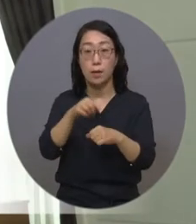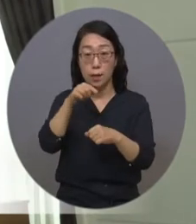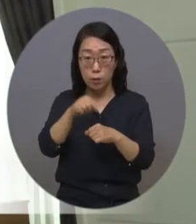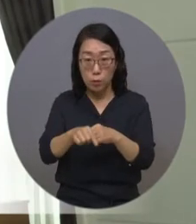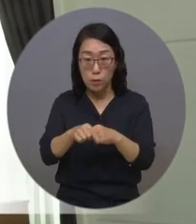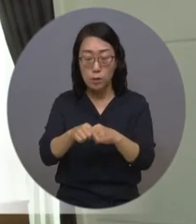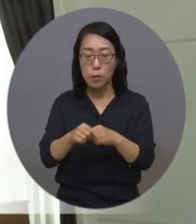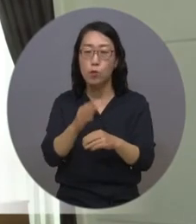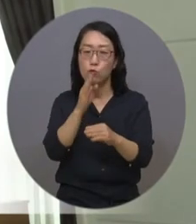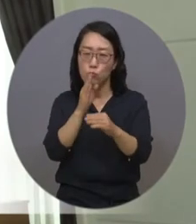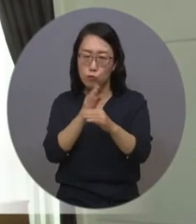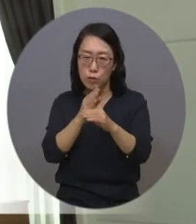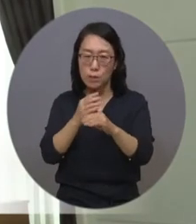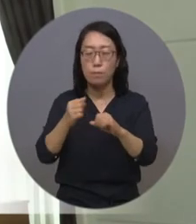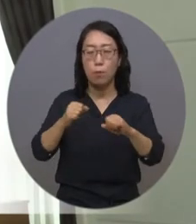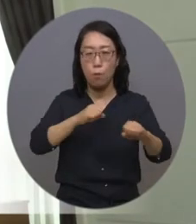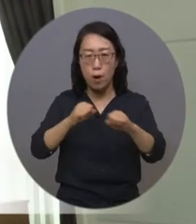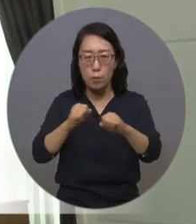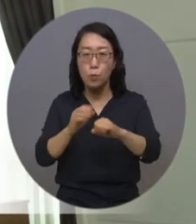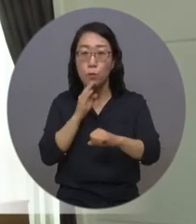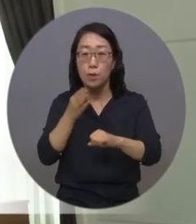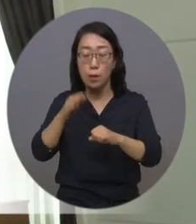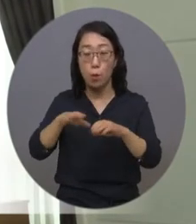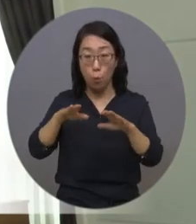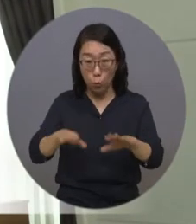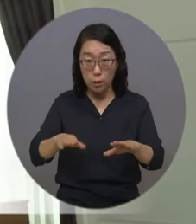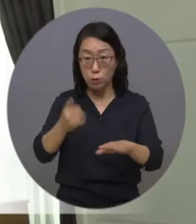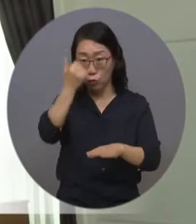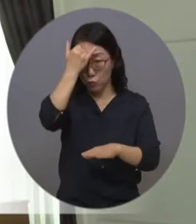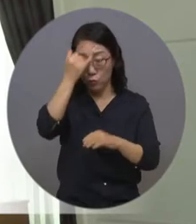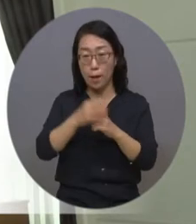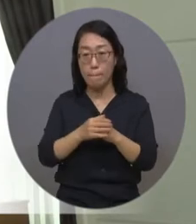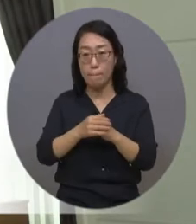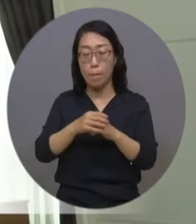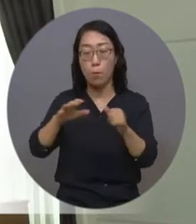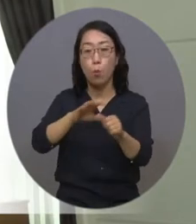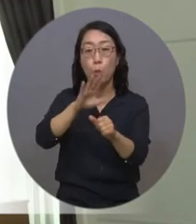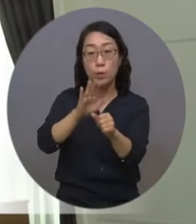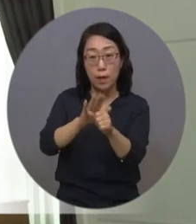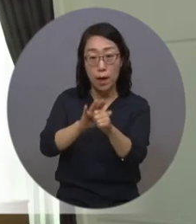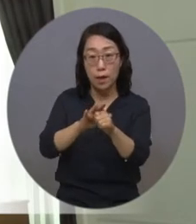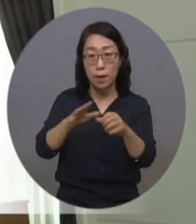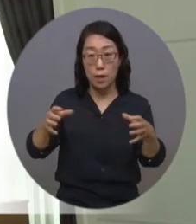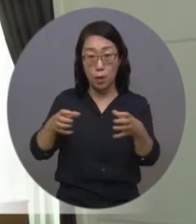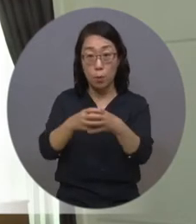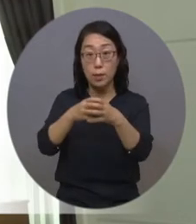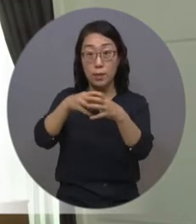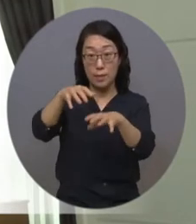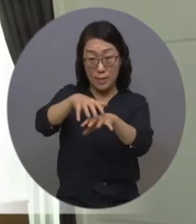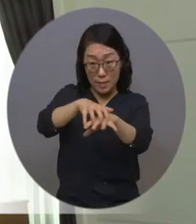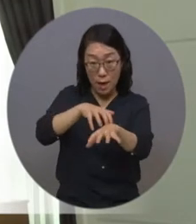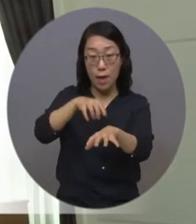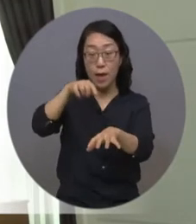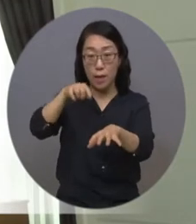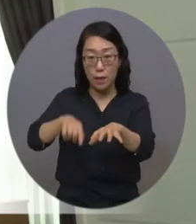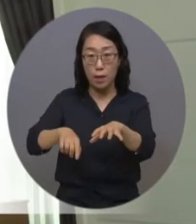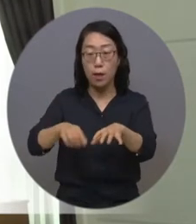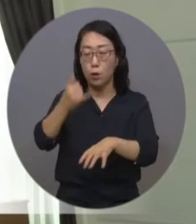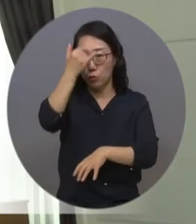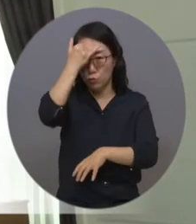구심체로서 활동을 해오고 있는데요. 오늘 충남 지역사회보장협의체 역량강화 컨퍼런스가 우리